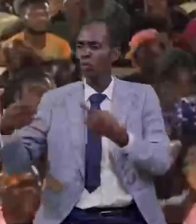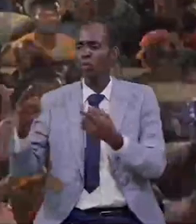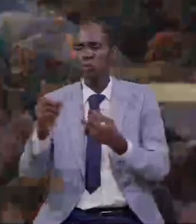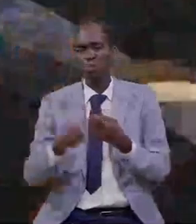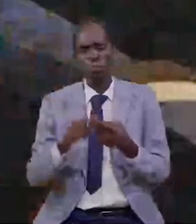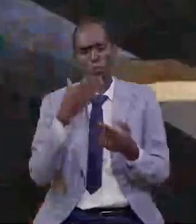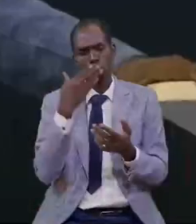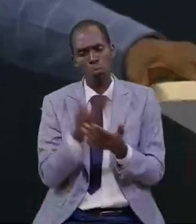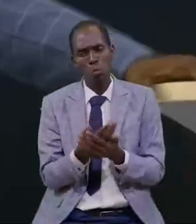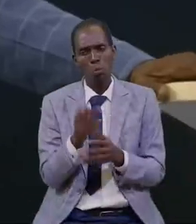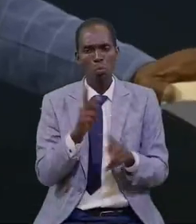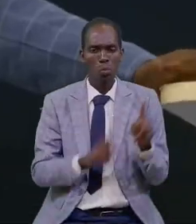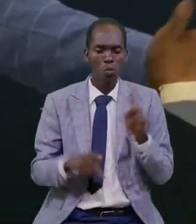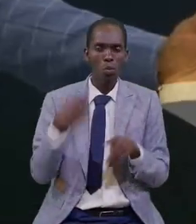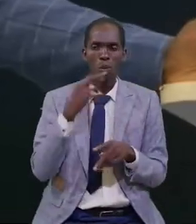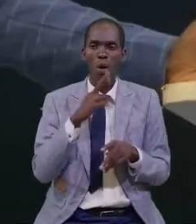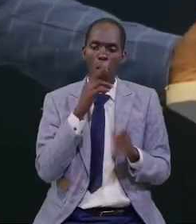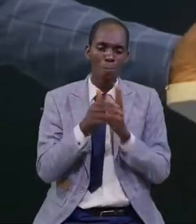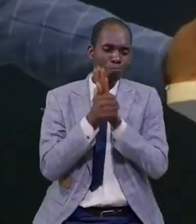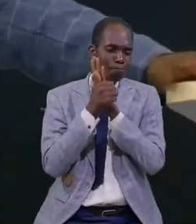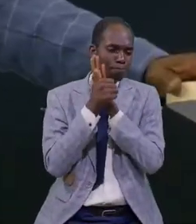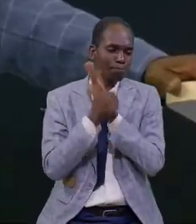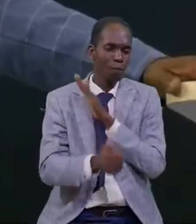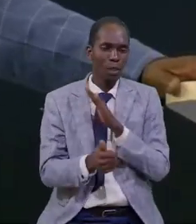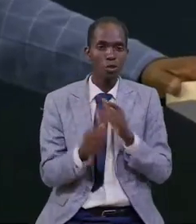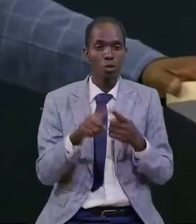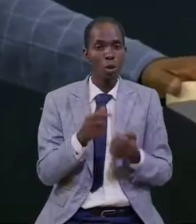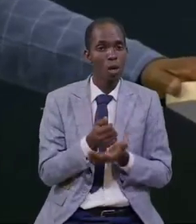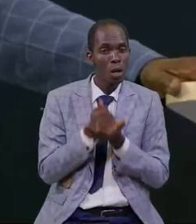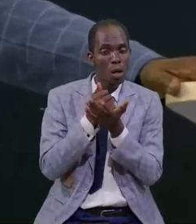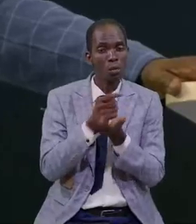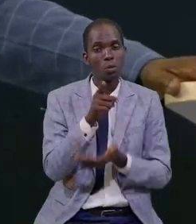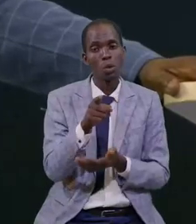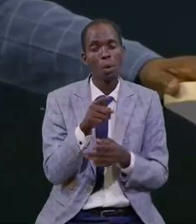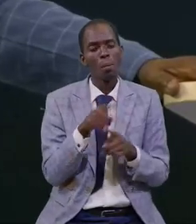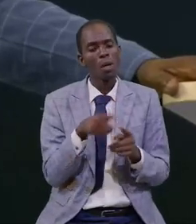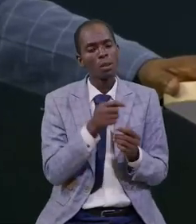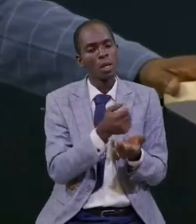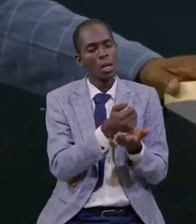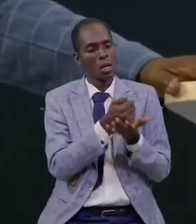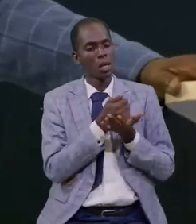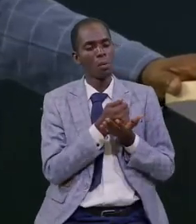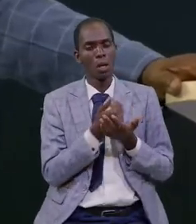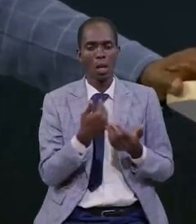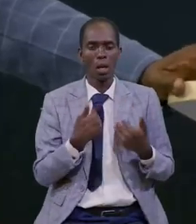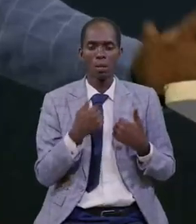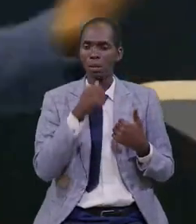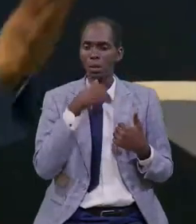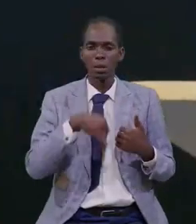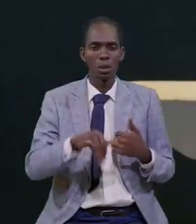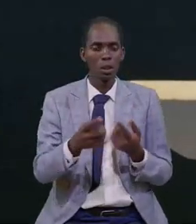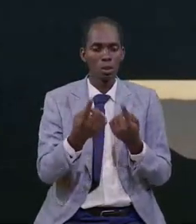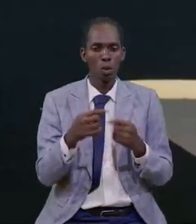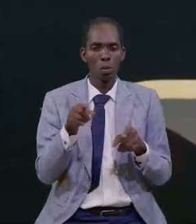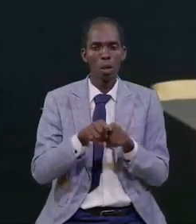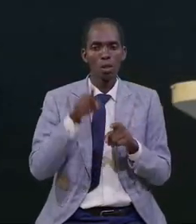personnes des experts pour t'aider mais l'aide n'est pas venu comme tu